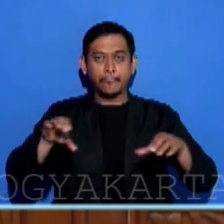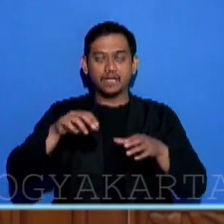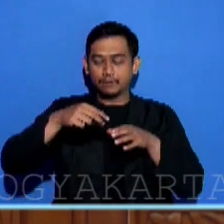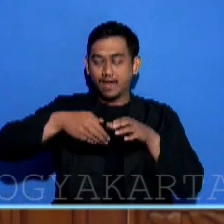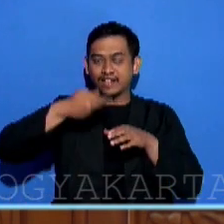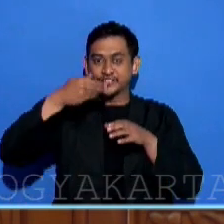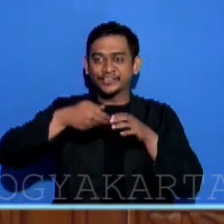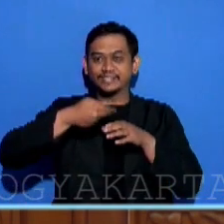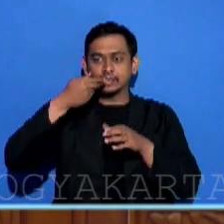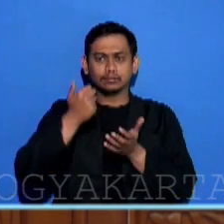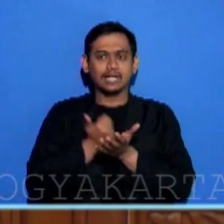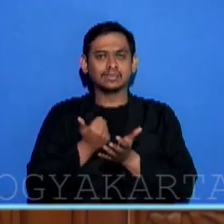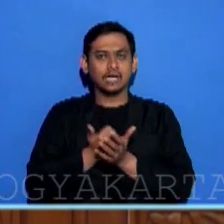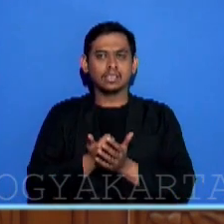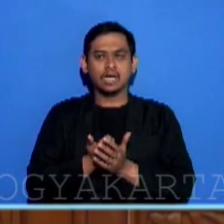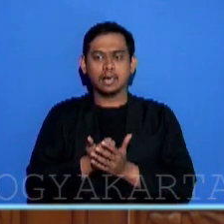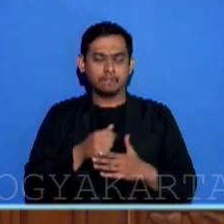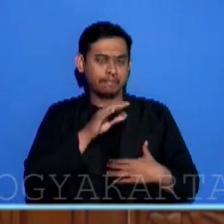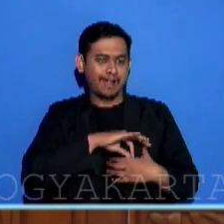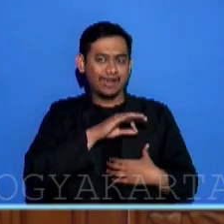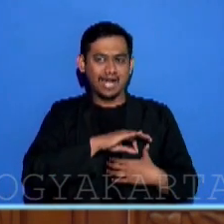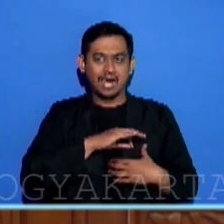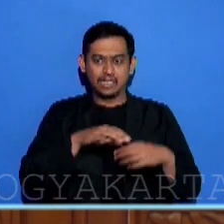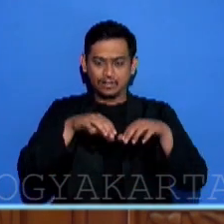lumantarel jalaranat omahceng